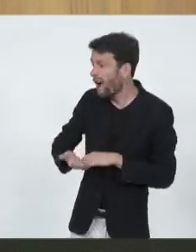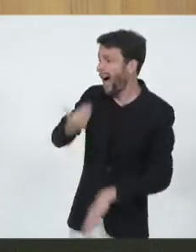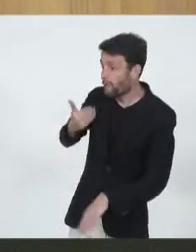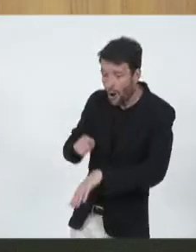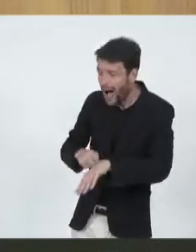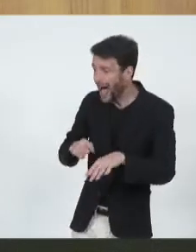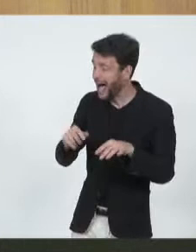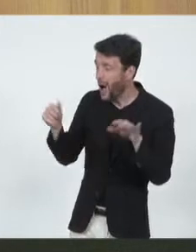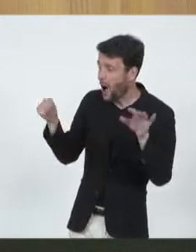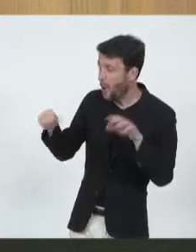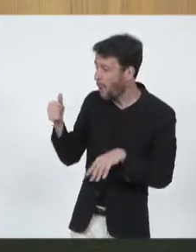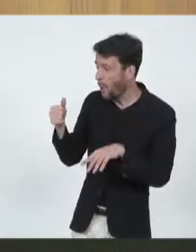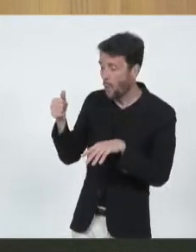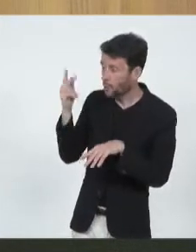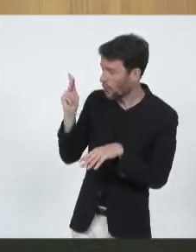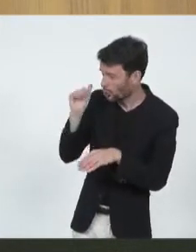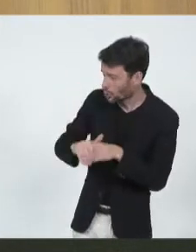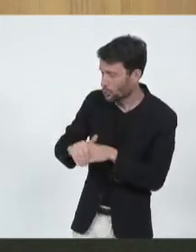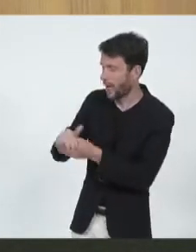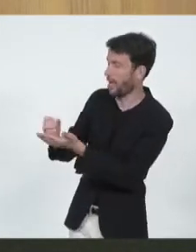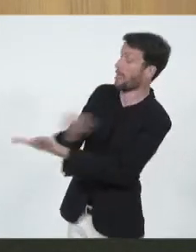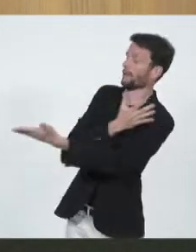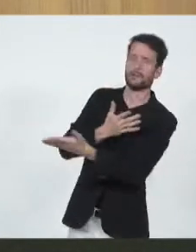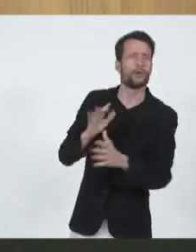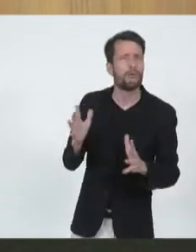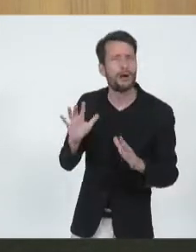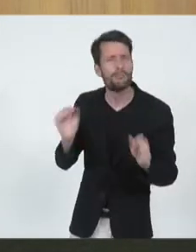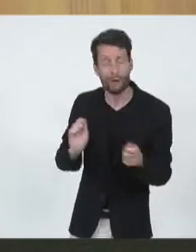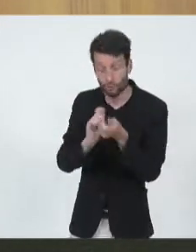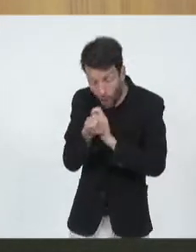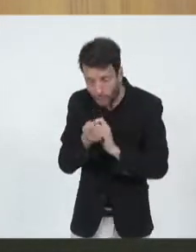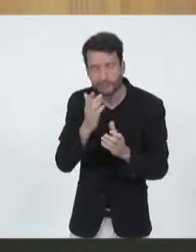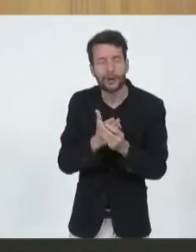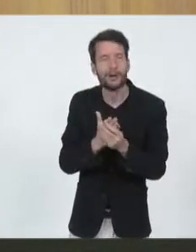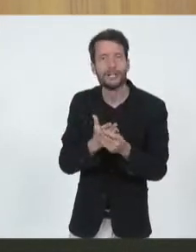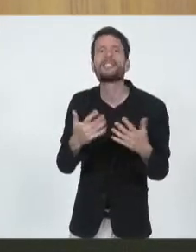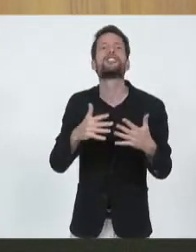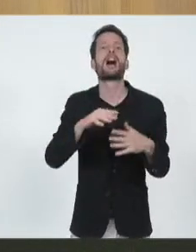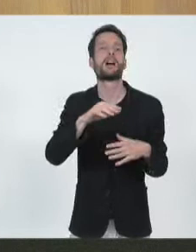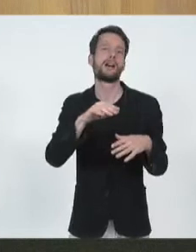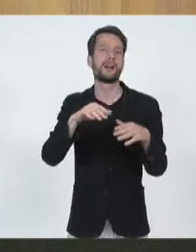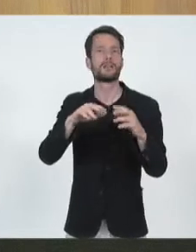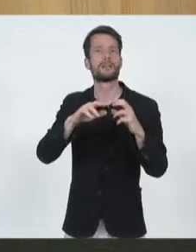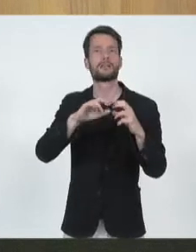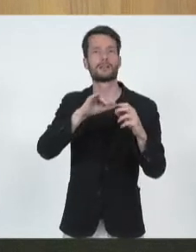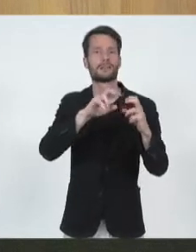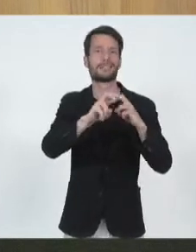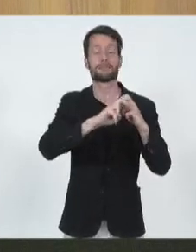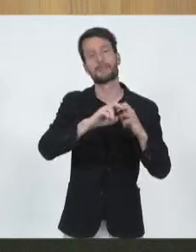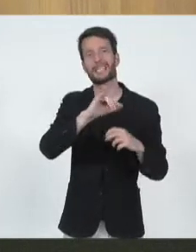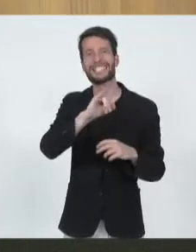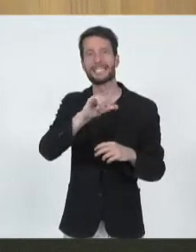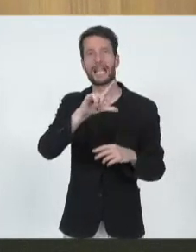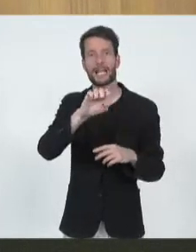délibération dont Ilévia a déjà communiqué à l'ensemble de ses abonnés et à l'ensemble des métropolitains cette augmentation